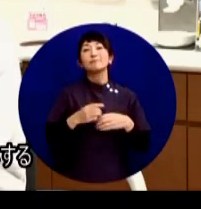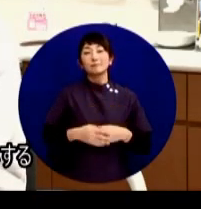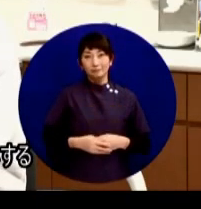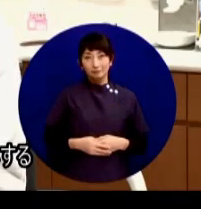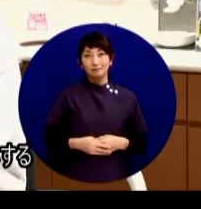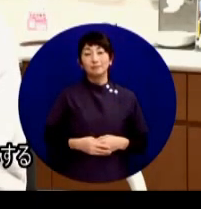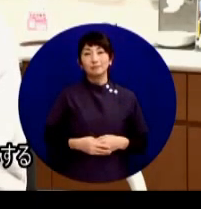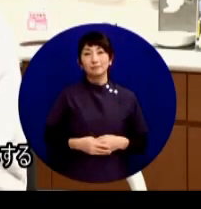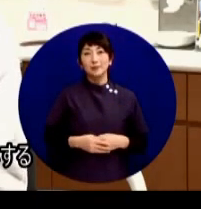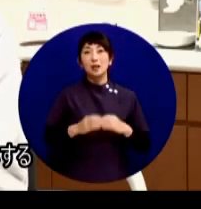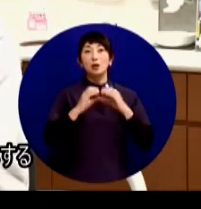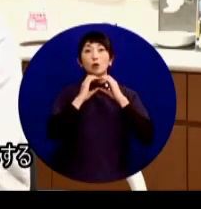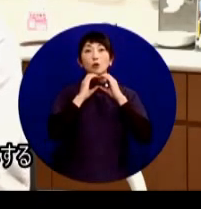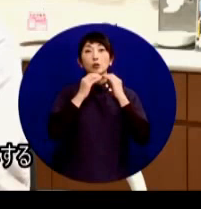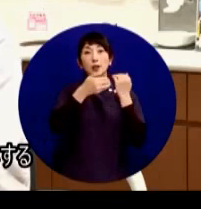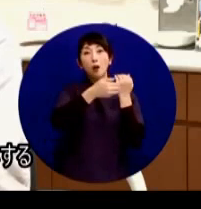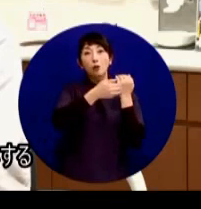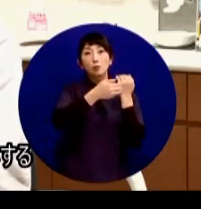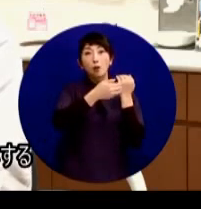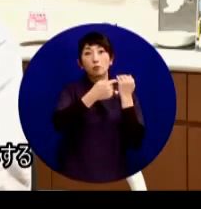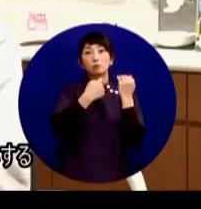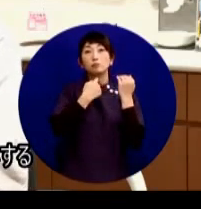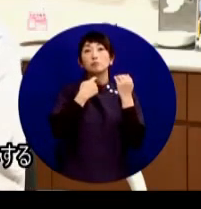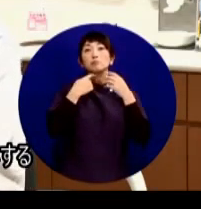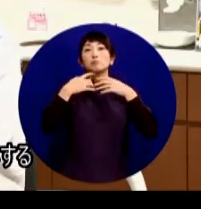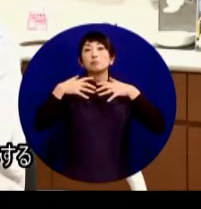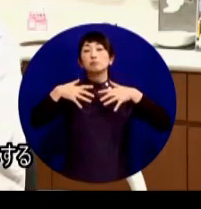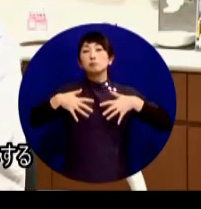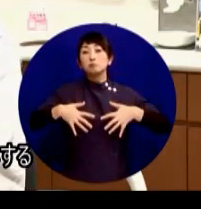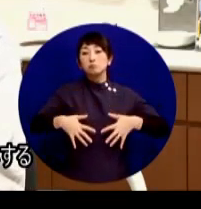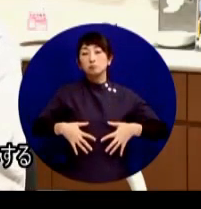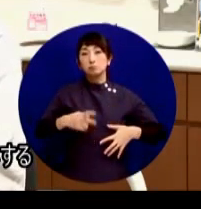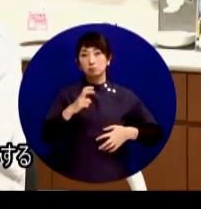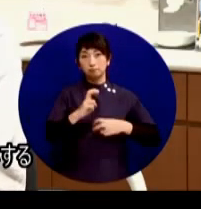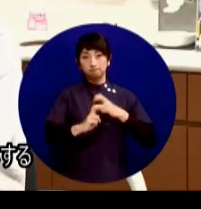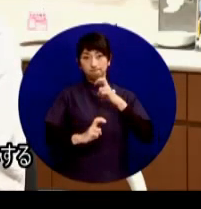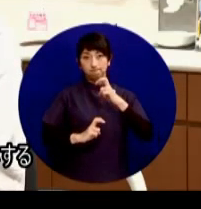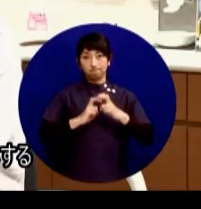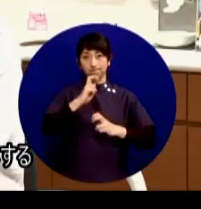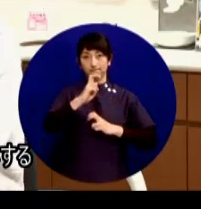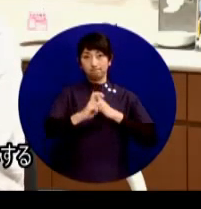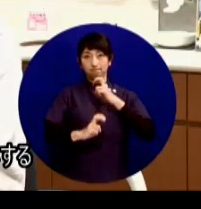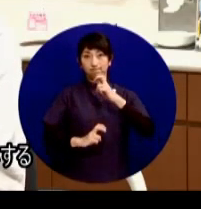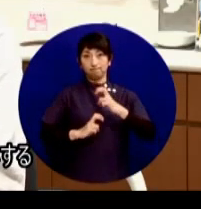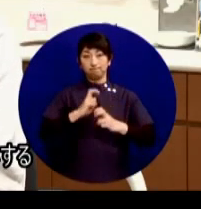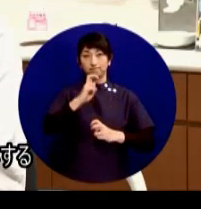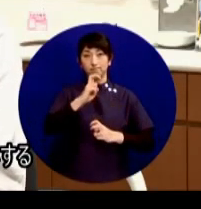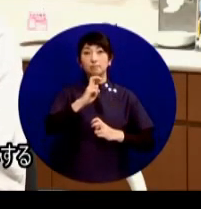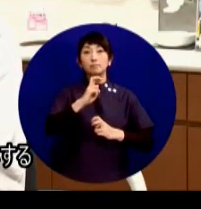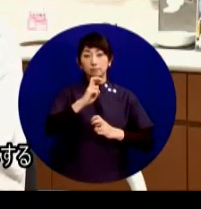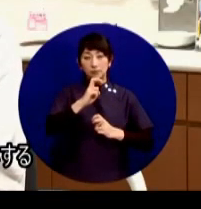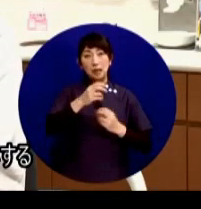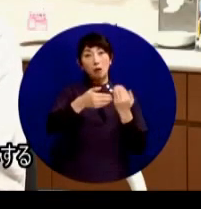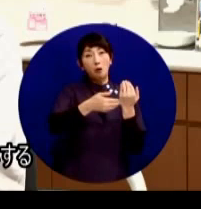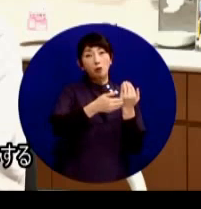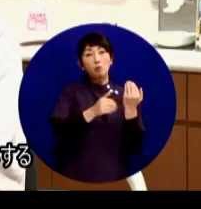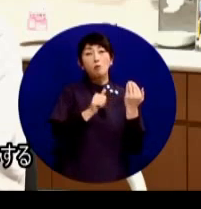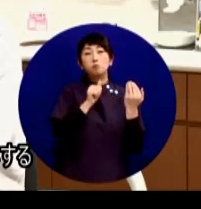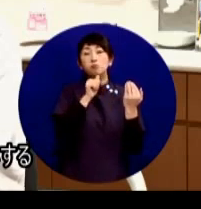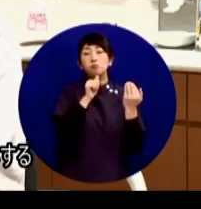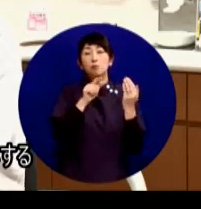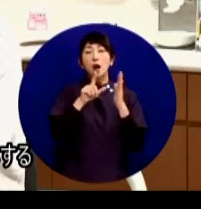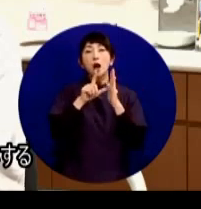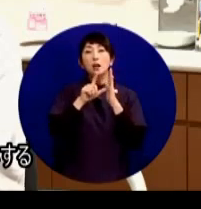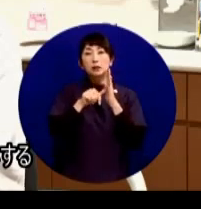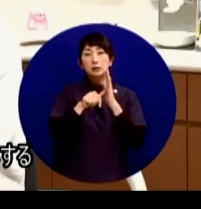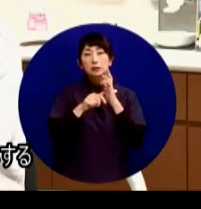です。甲状腺ホルモンは新陳代謝を司っており、ホルモンが少ないと活力が衰え、